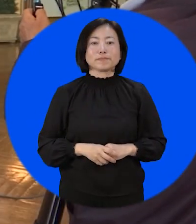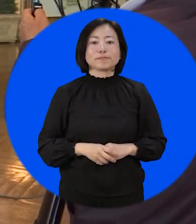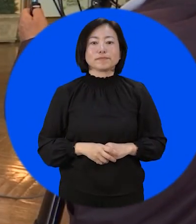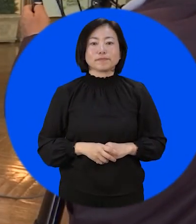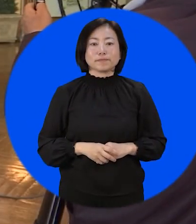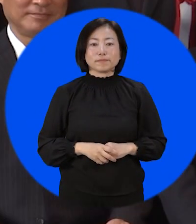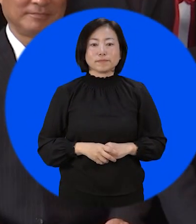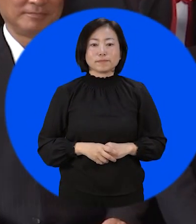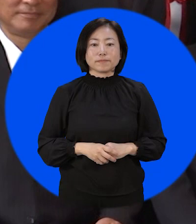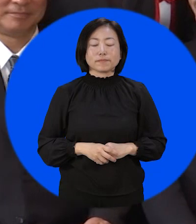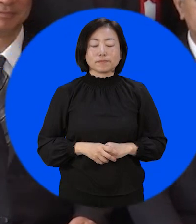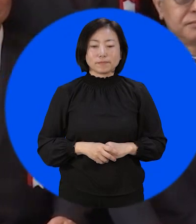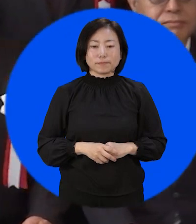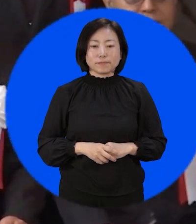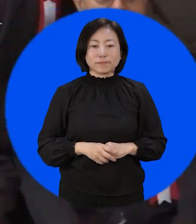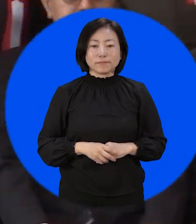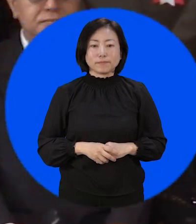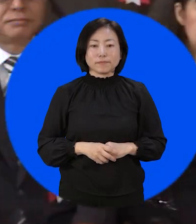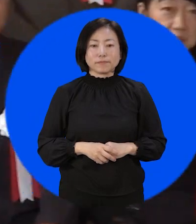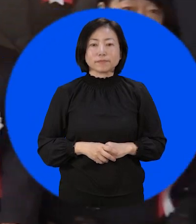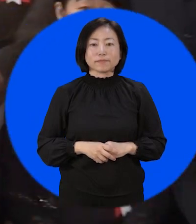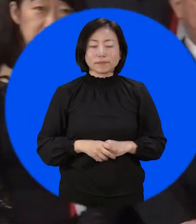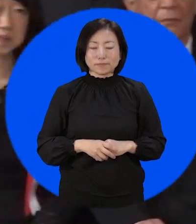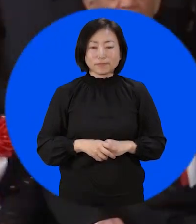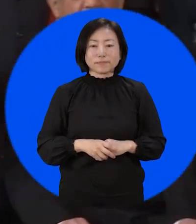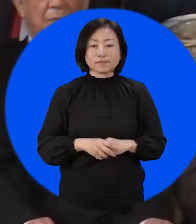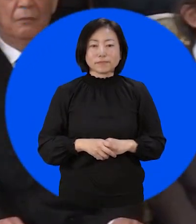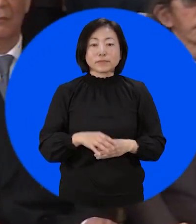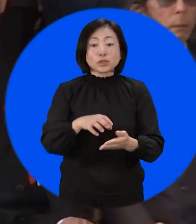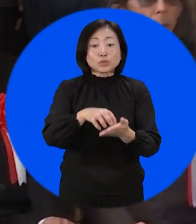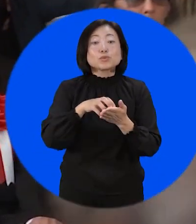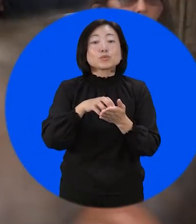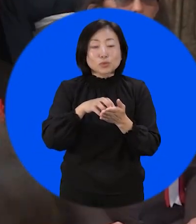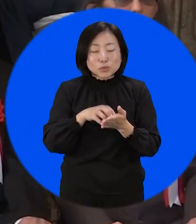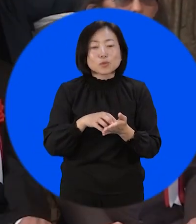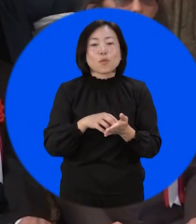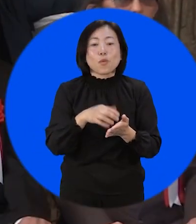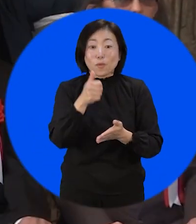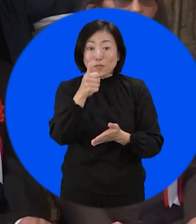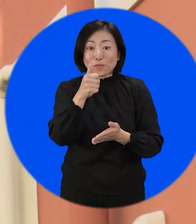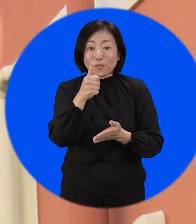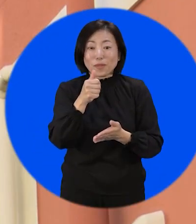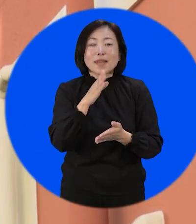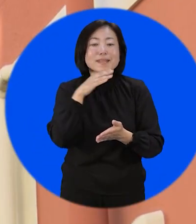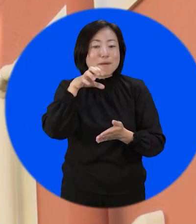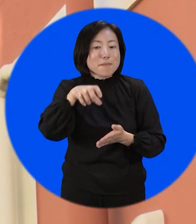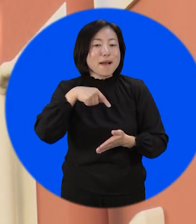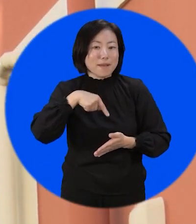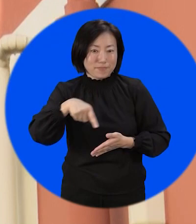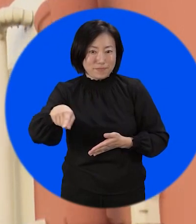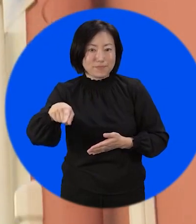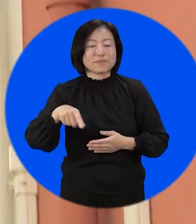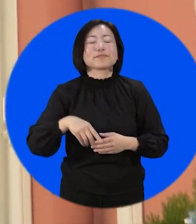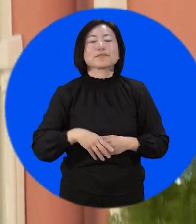それでは受賞された方のお仕事の現場を訪ねてみることにしましょう。 お疲れ様です。